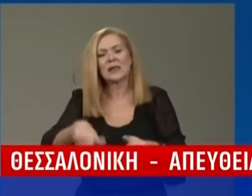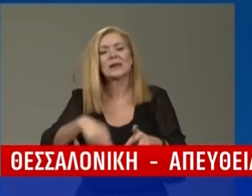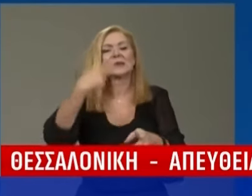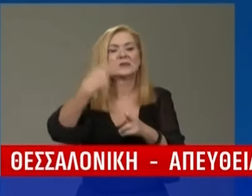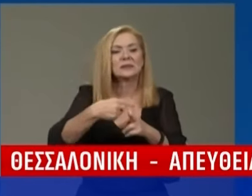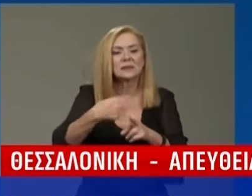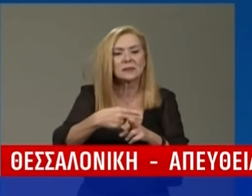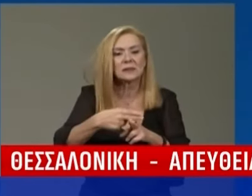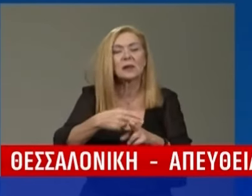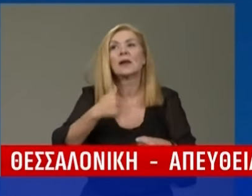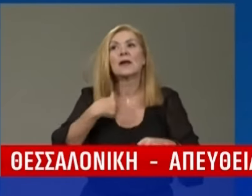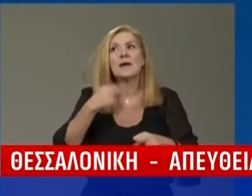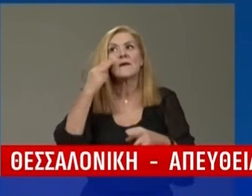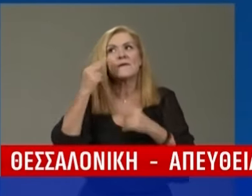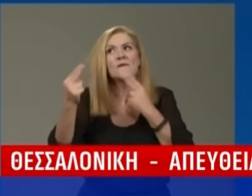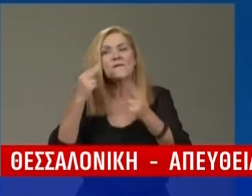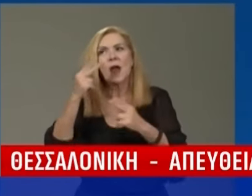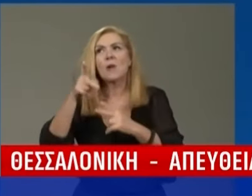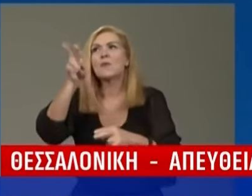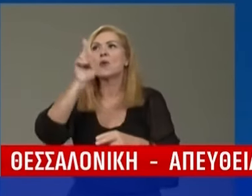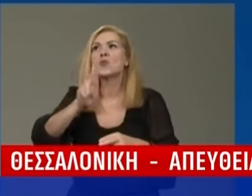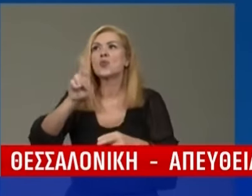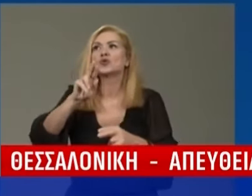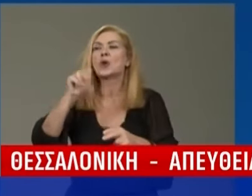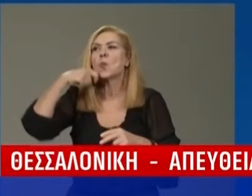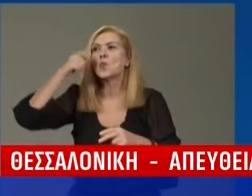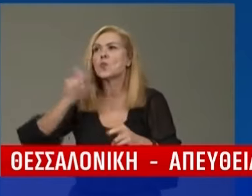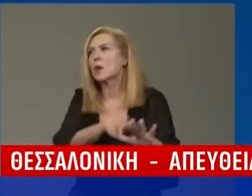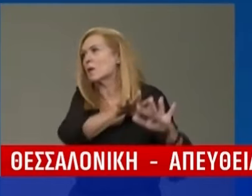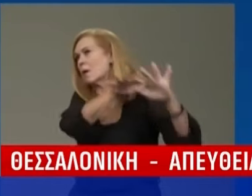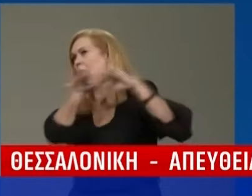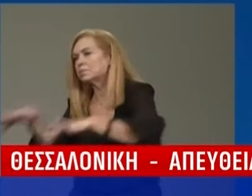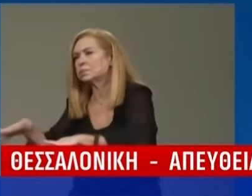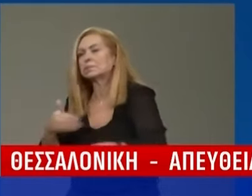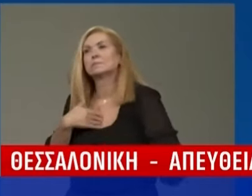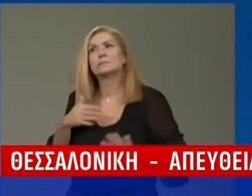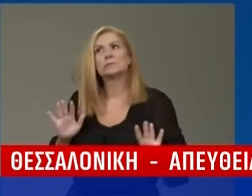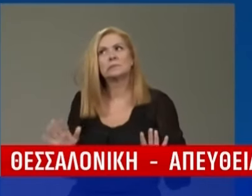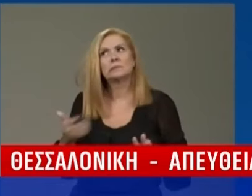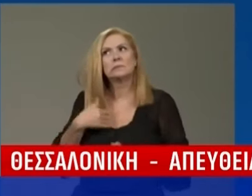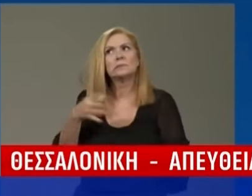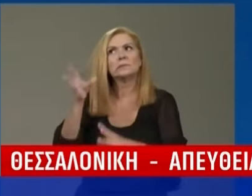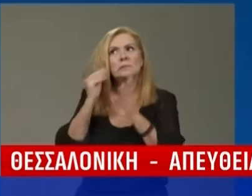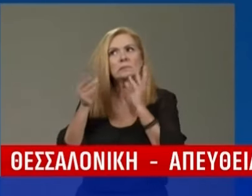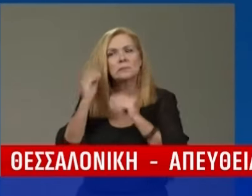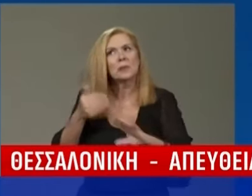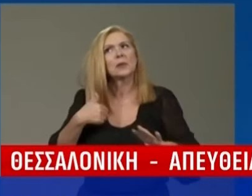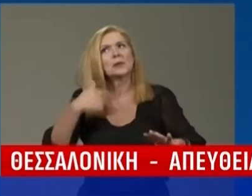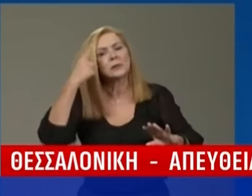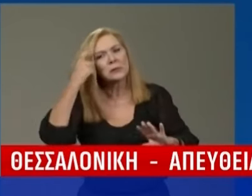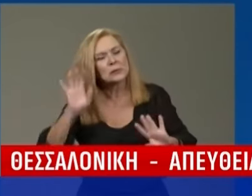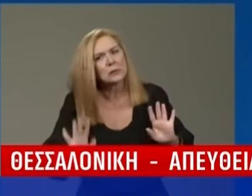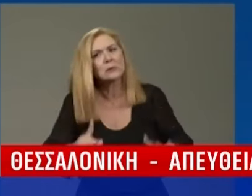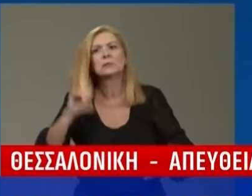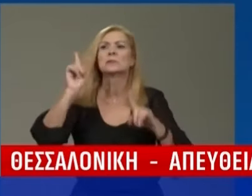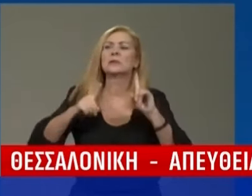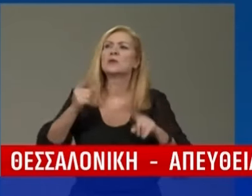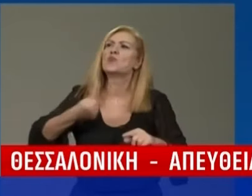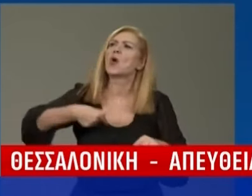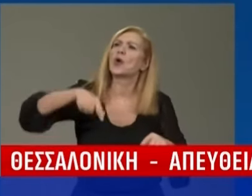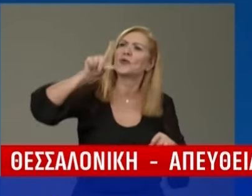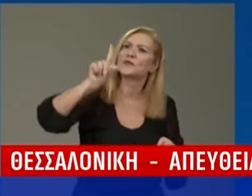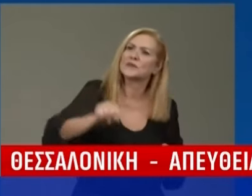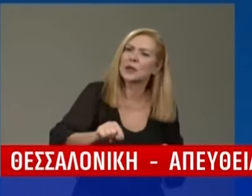και τα μαθήματα του πολέμου, της ρωσικής εισβολής στην Ουκρανία, και διαπιστώνουμε ότι πολλές φορές πολύ πιο φτηνά, πολύ πιο αποκεντρωμένα συστήματα μπορούν να